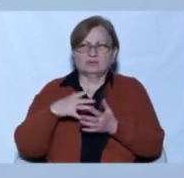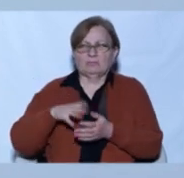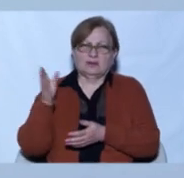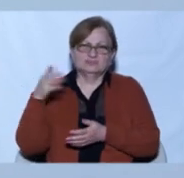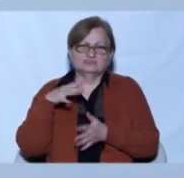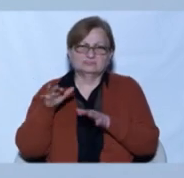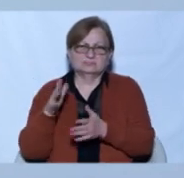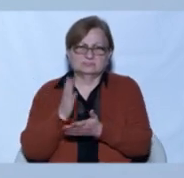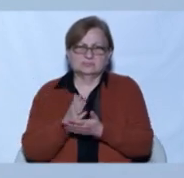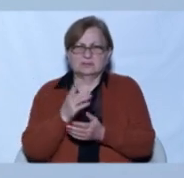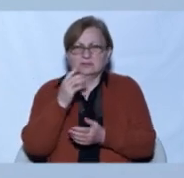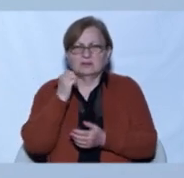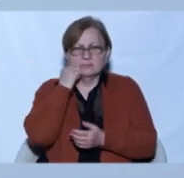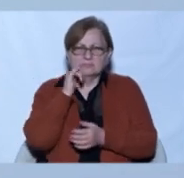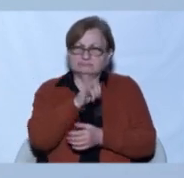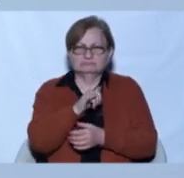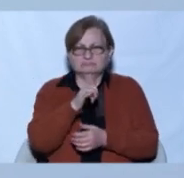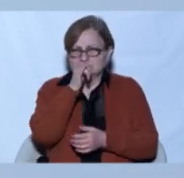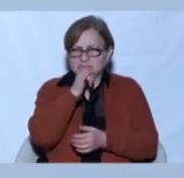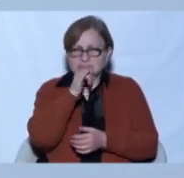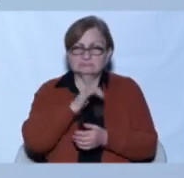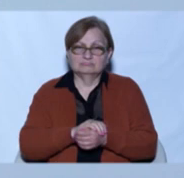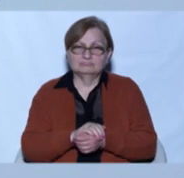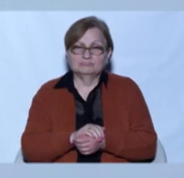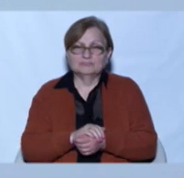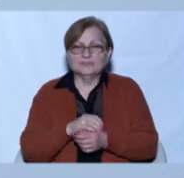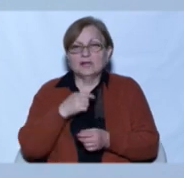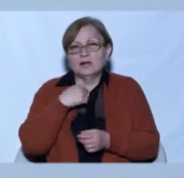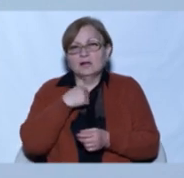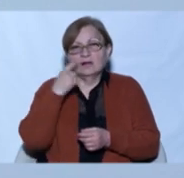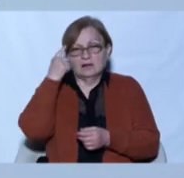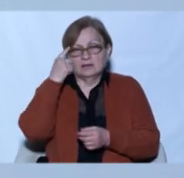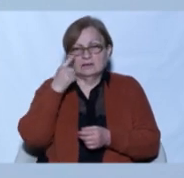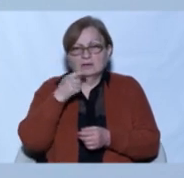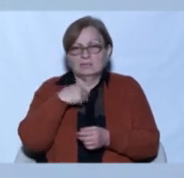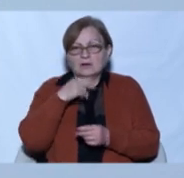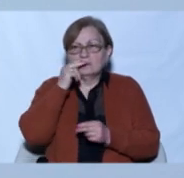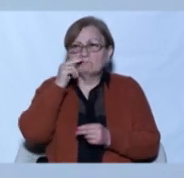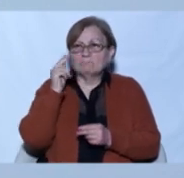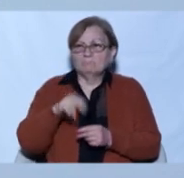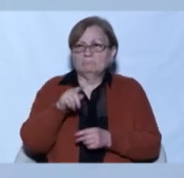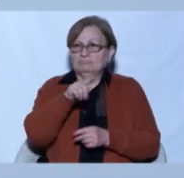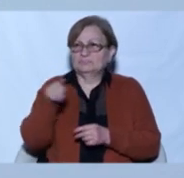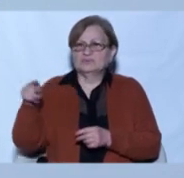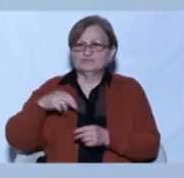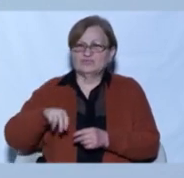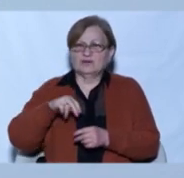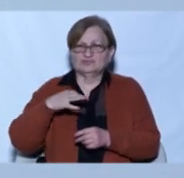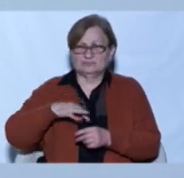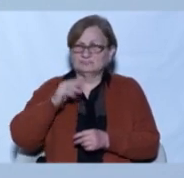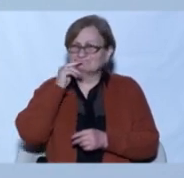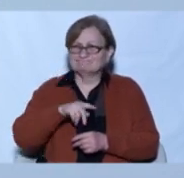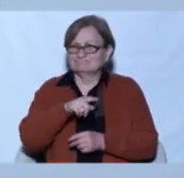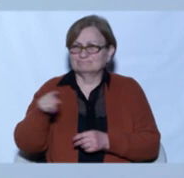თბილისში. ეს მაინც და მაინც ისე არ მინდა გაიგოთ, რომ დავადანაშაულოთ შვილები. ჩვენ საკმაოდ